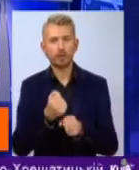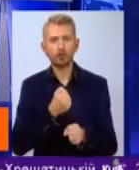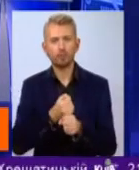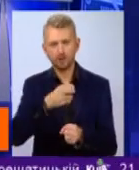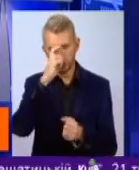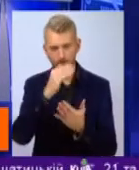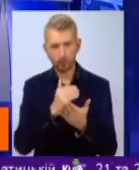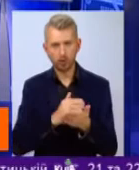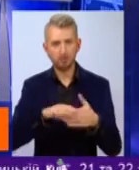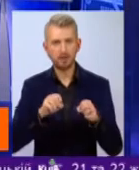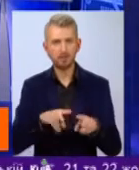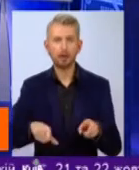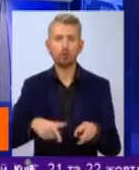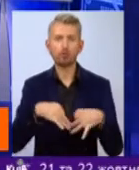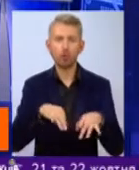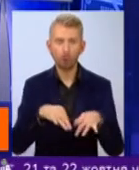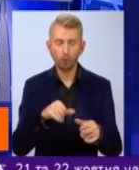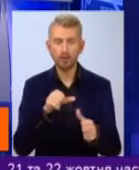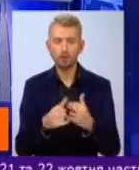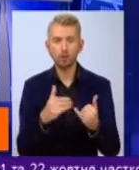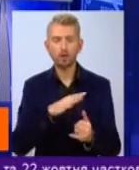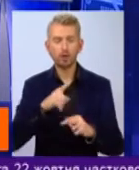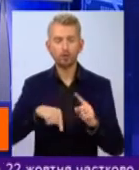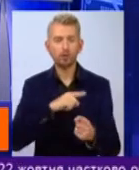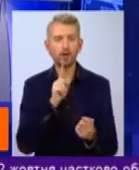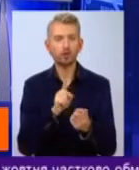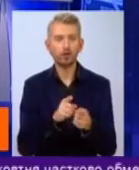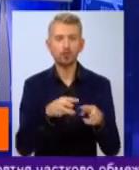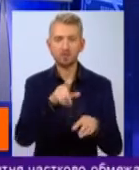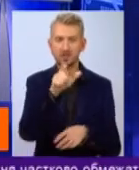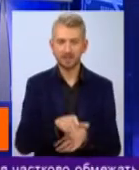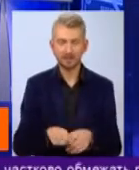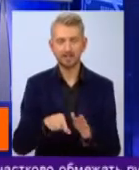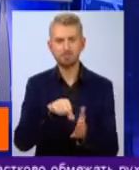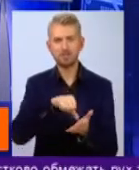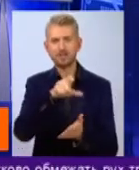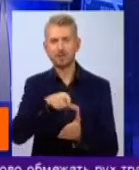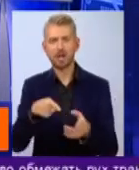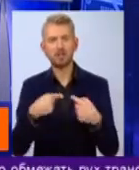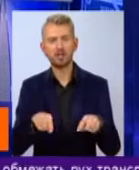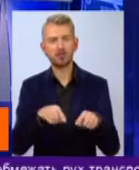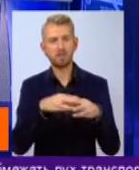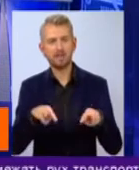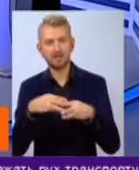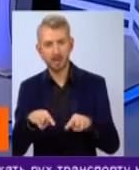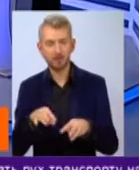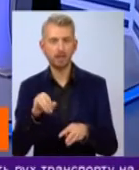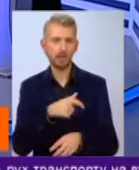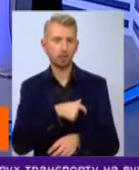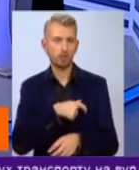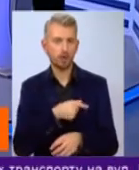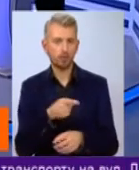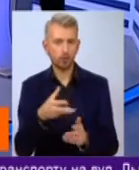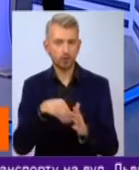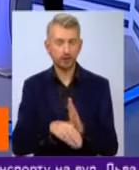державна програма безпеки дорожнього руху. Саме сьогодні була чергова зустріч міністра з представниками інших міністерств і депутатів в тому числі.